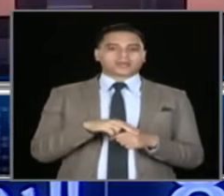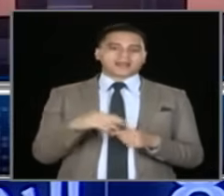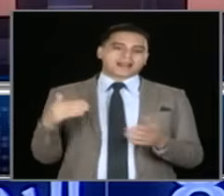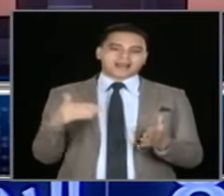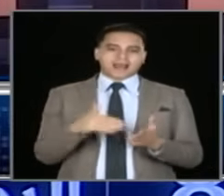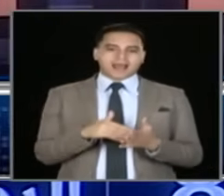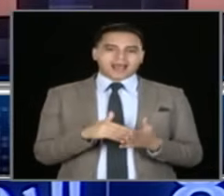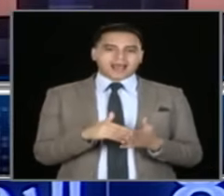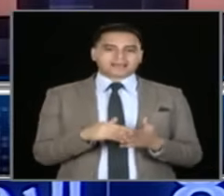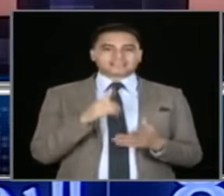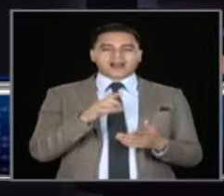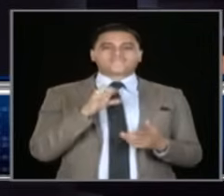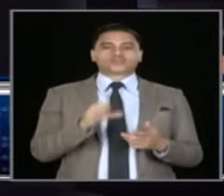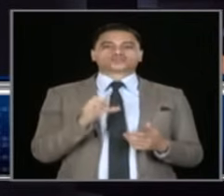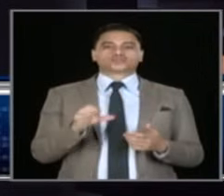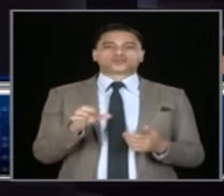لحد